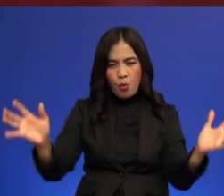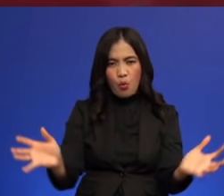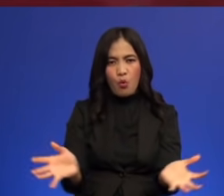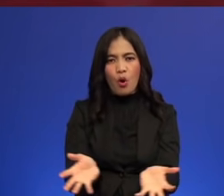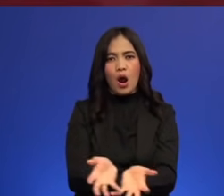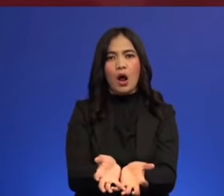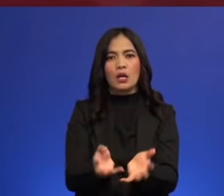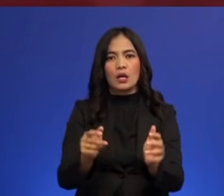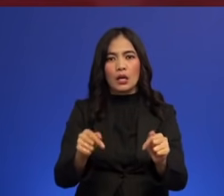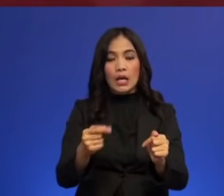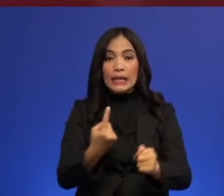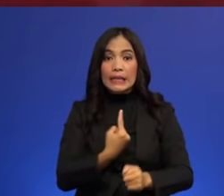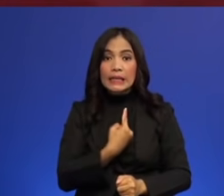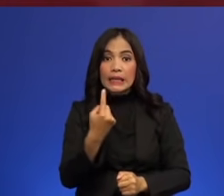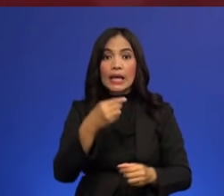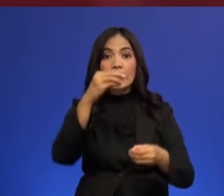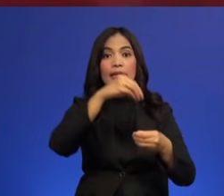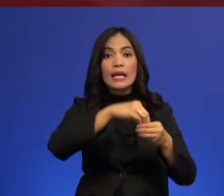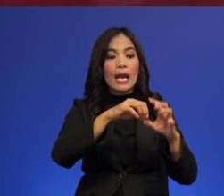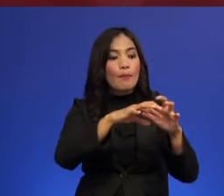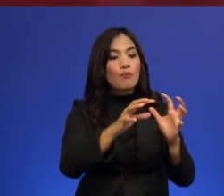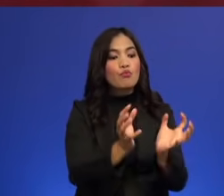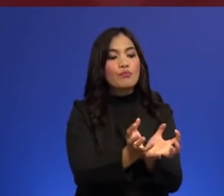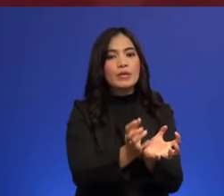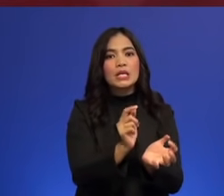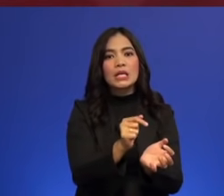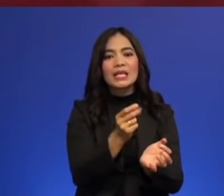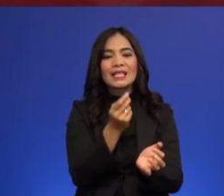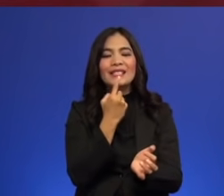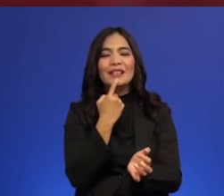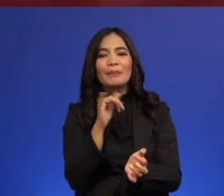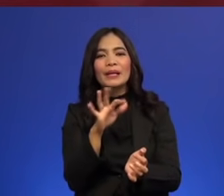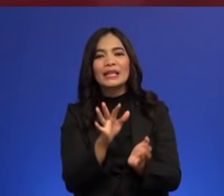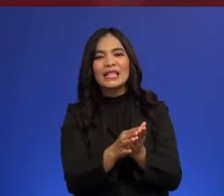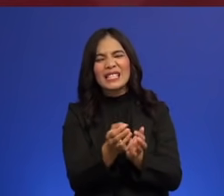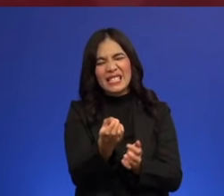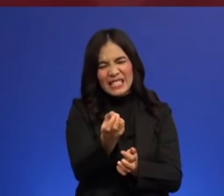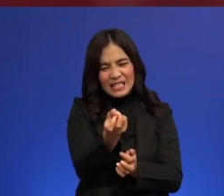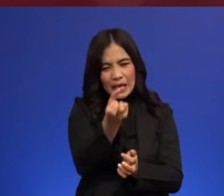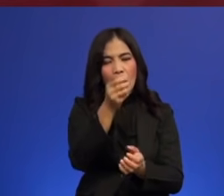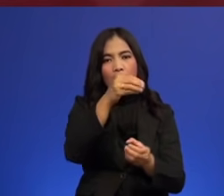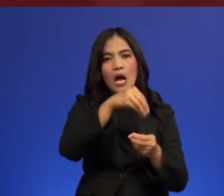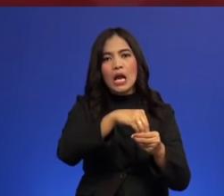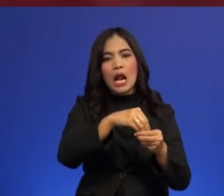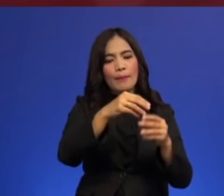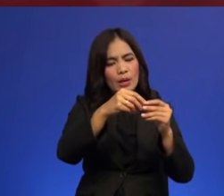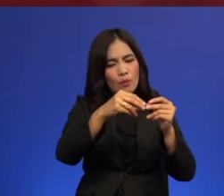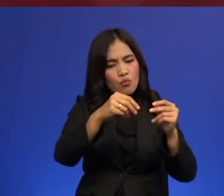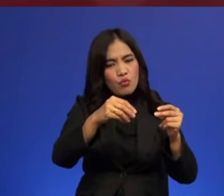Dan kita ada di dalam bumi ini, kita seperti debu di dalam debu.